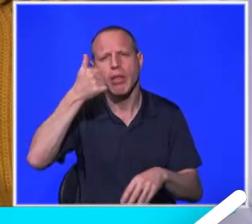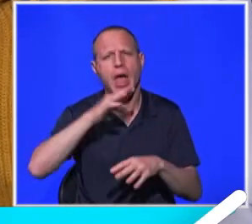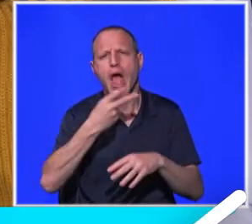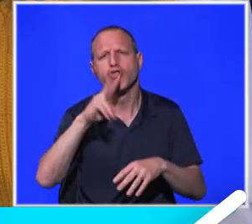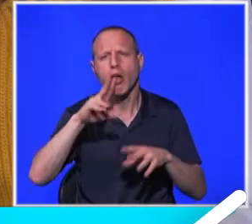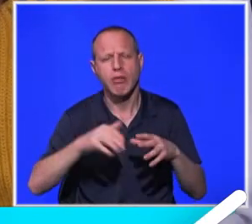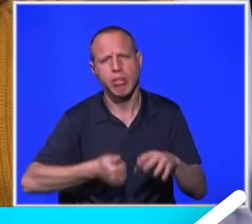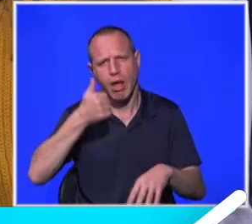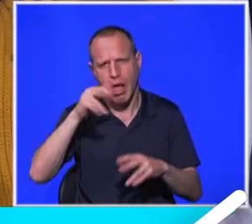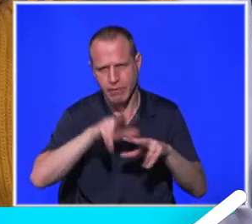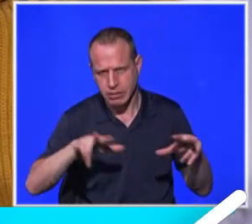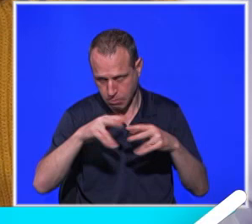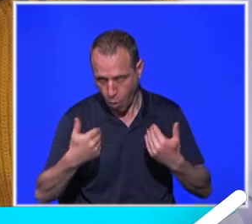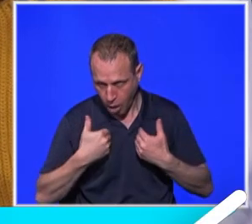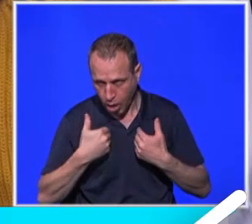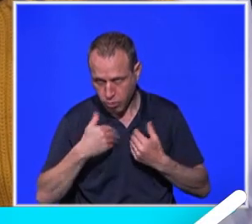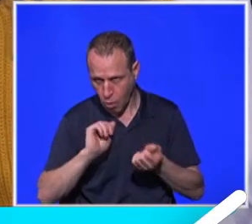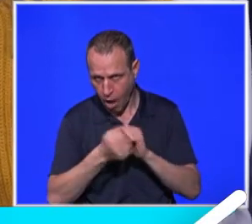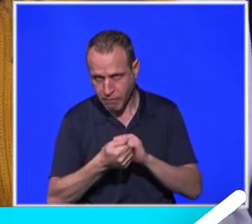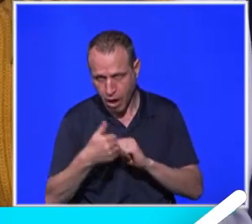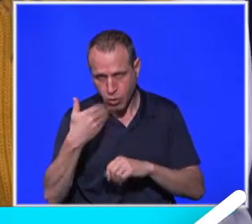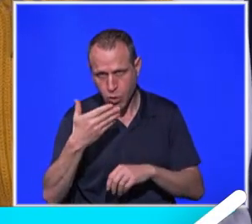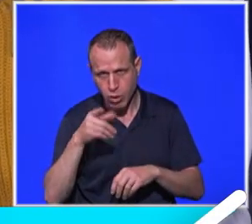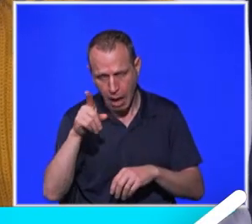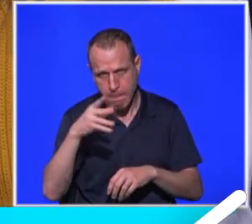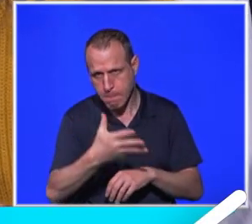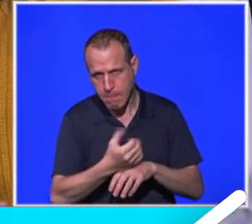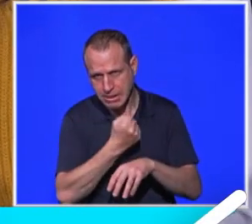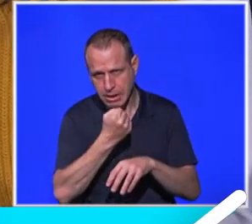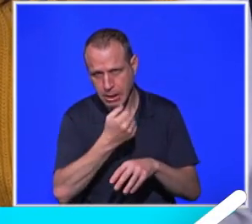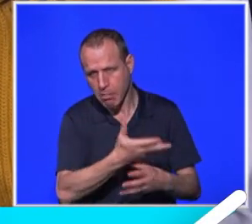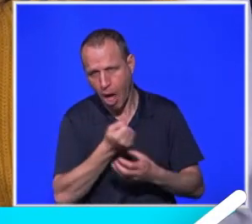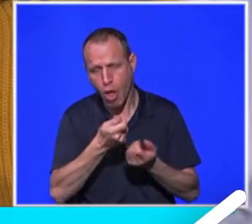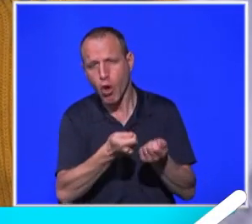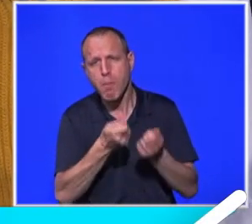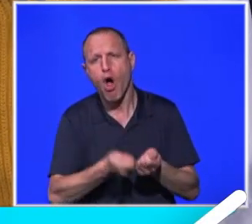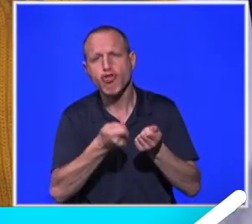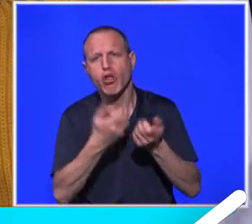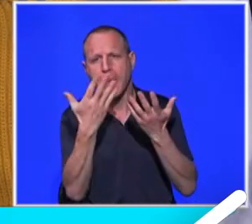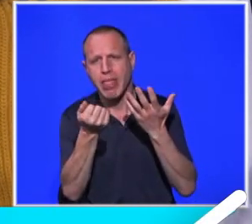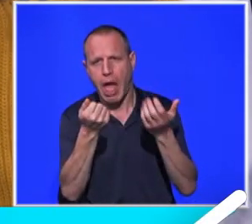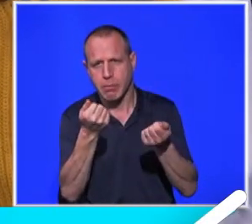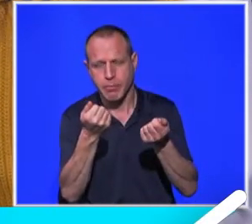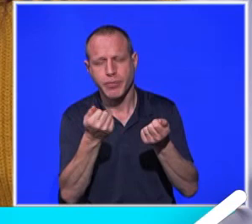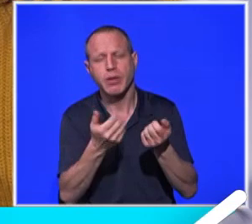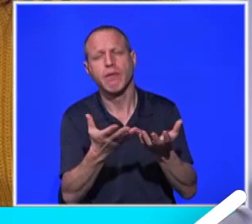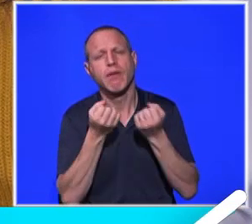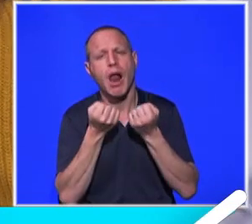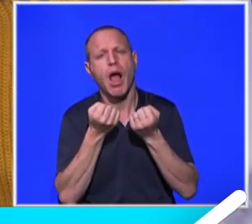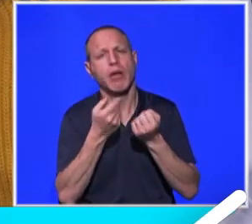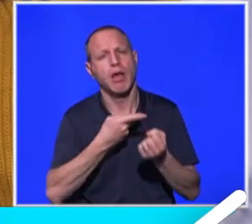הנהגה, והציבור, אנחנו, הפכנו להיות, היינו צריכים לקחת את המושכות בידיים, ולהתחיל לקחת את האחריות על